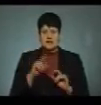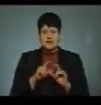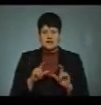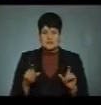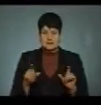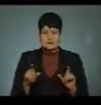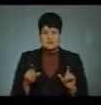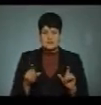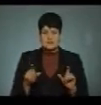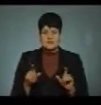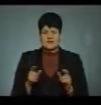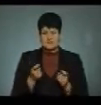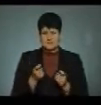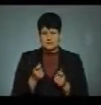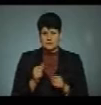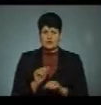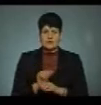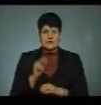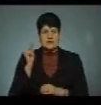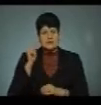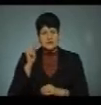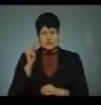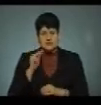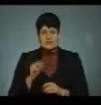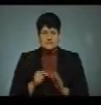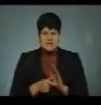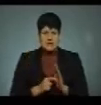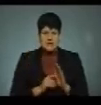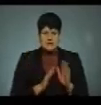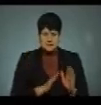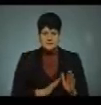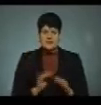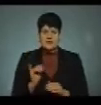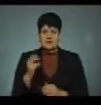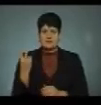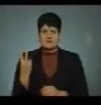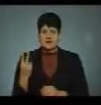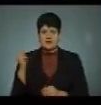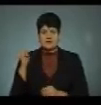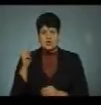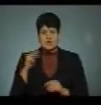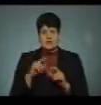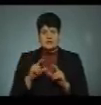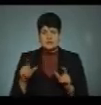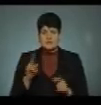де частково призупинене навчання, тобто окремі класи, і два навчальних